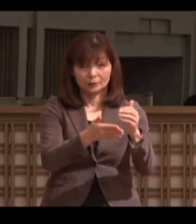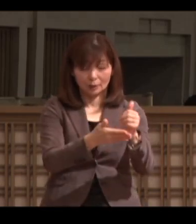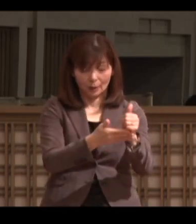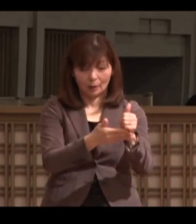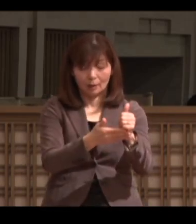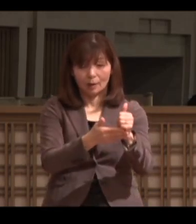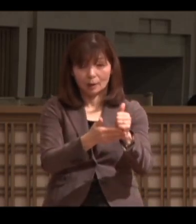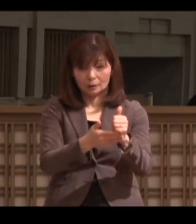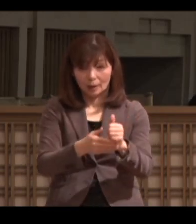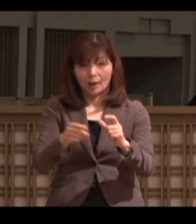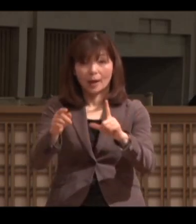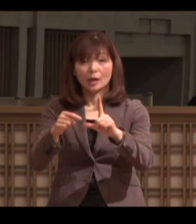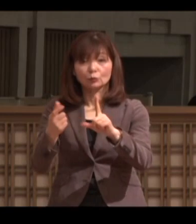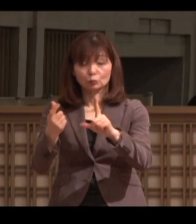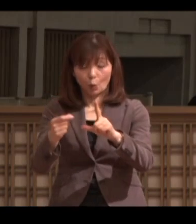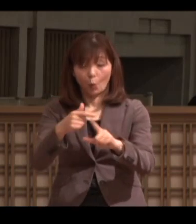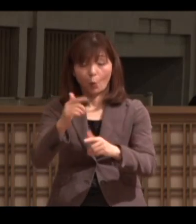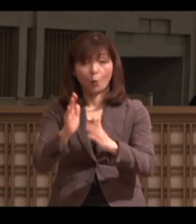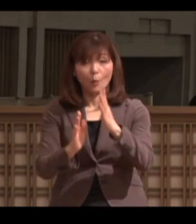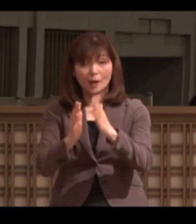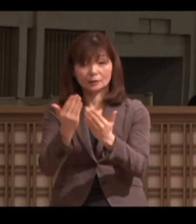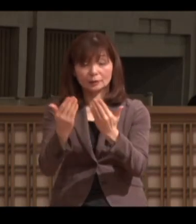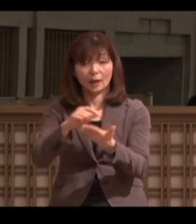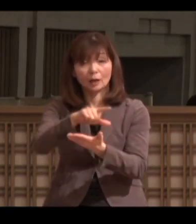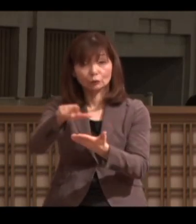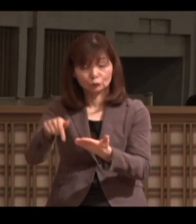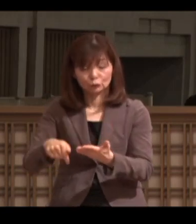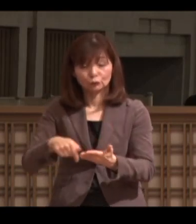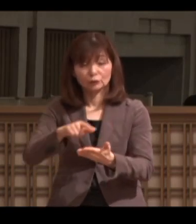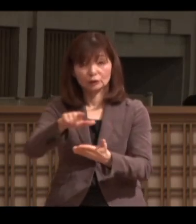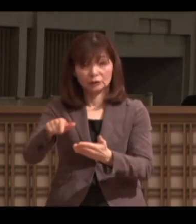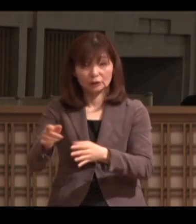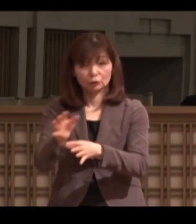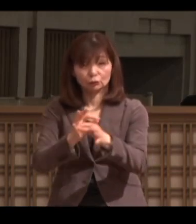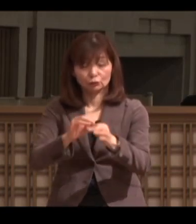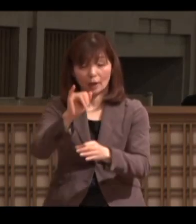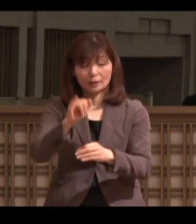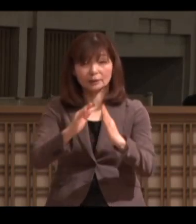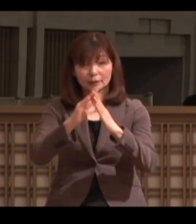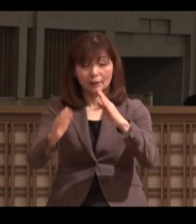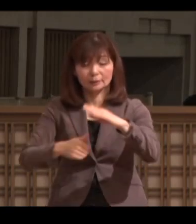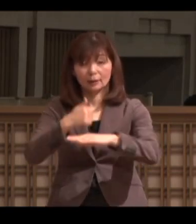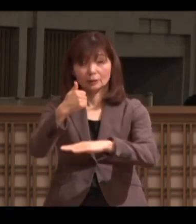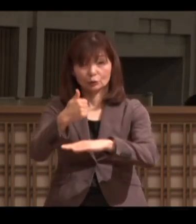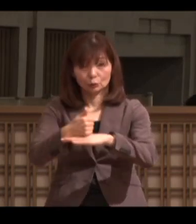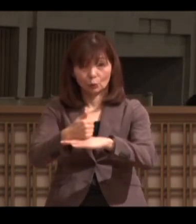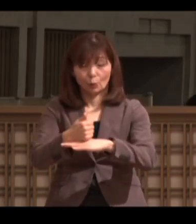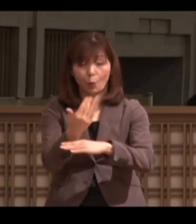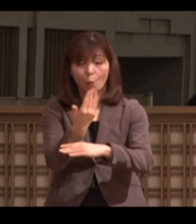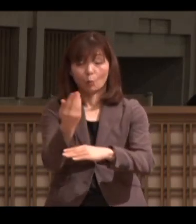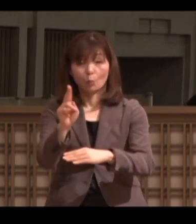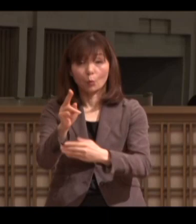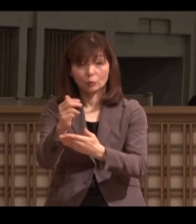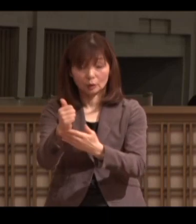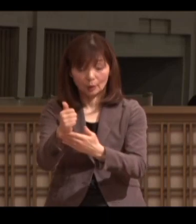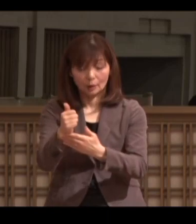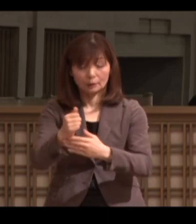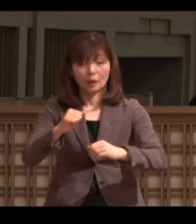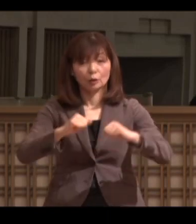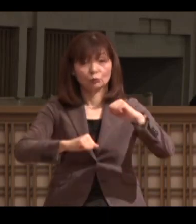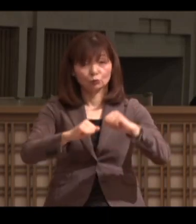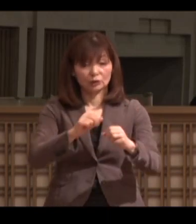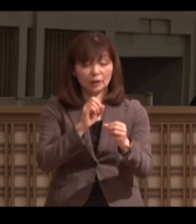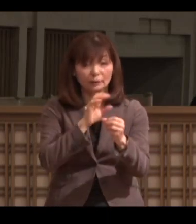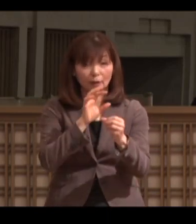広島Lも大林市学区のえ地域運営委員会で会長しておられますボト子様そしてフリー